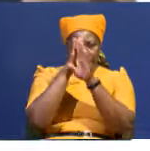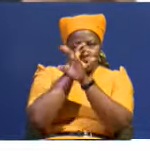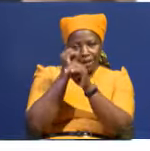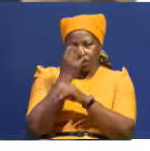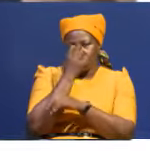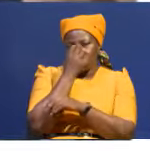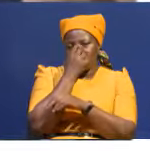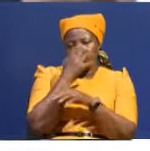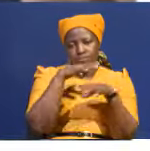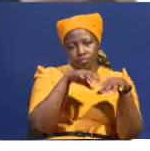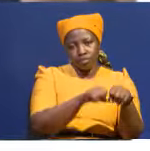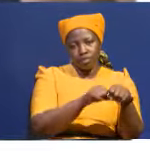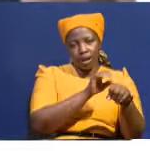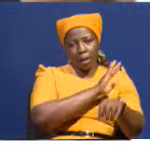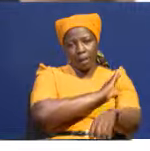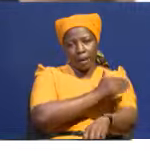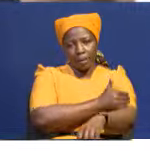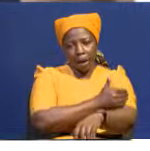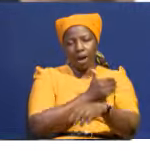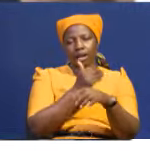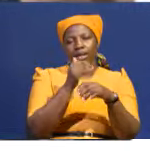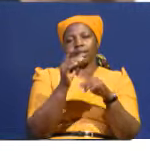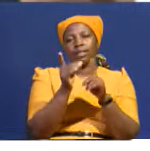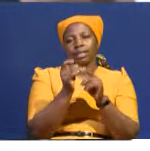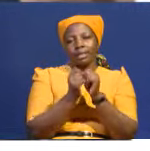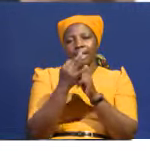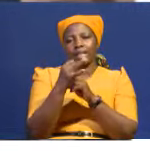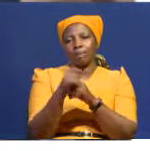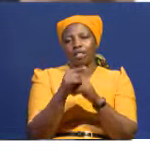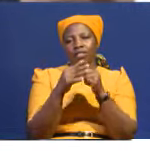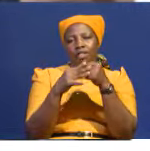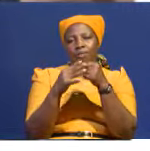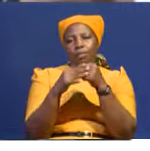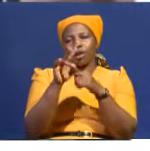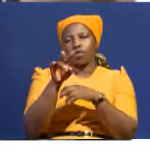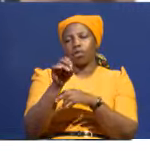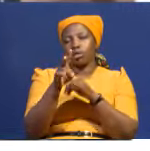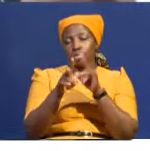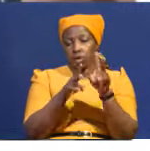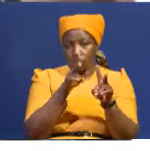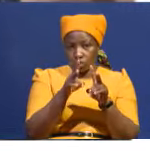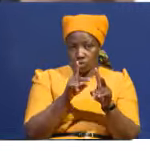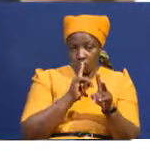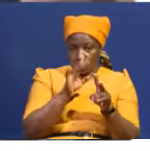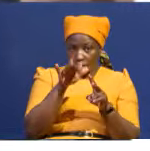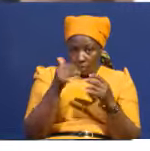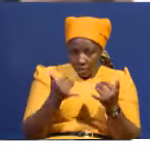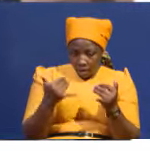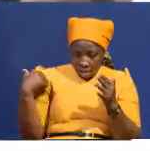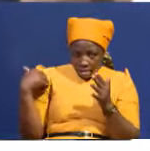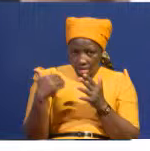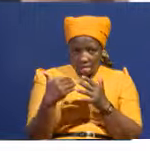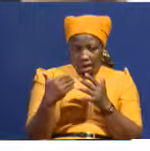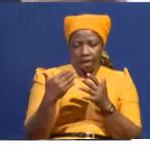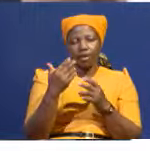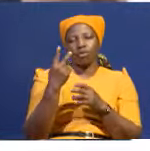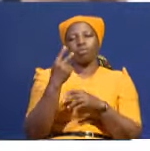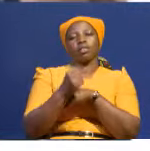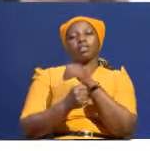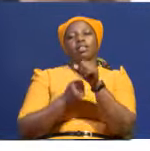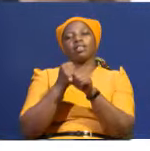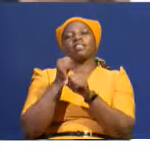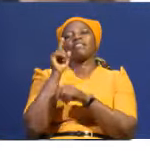uongozi tarehe 13 mwezi wa Septemba mwaka 2022. Kwa hivyo kufikia sasa tarehe miaka miwili ishakamilika na